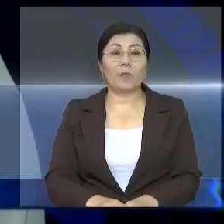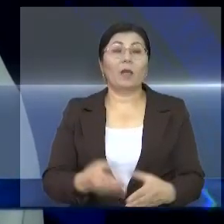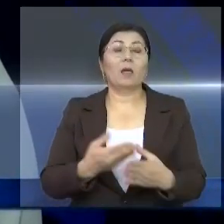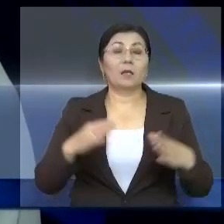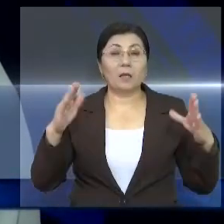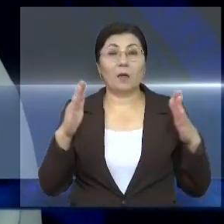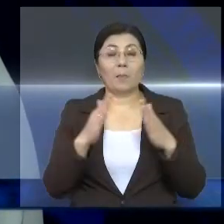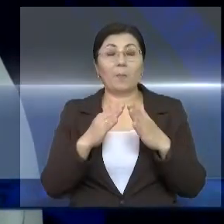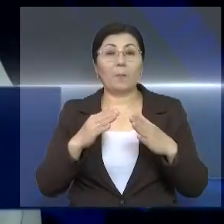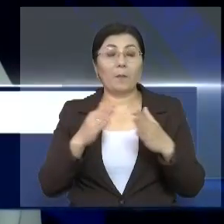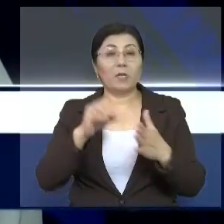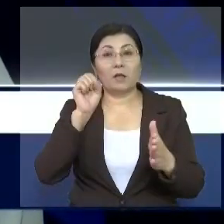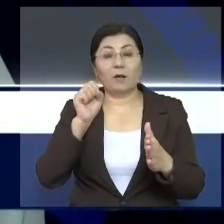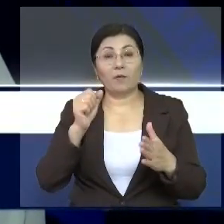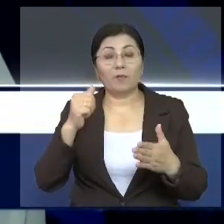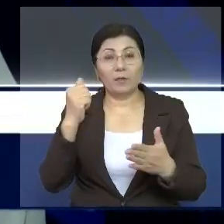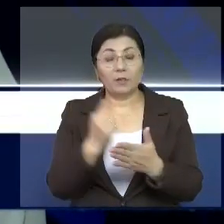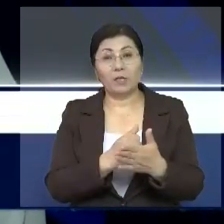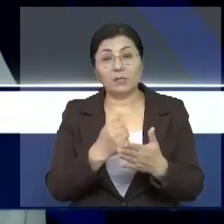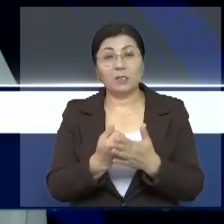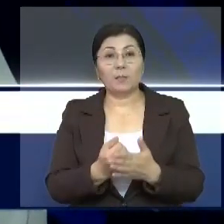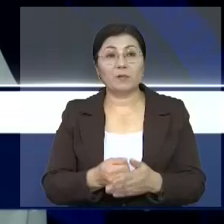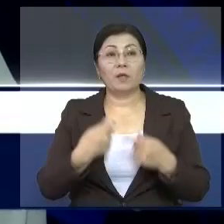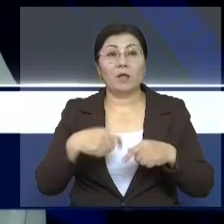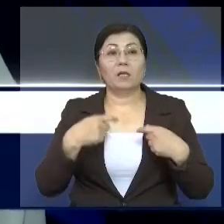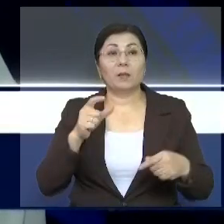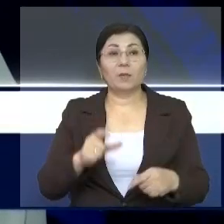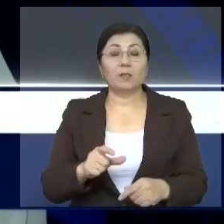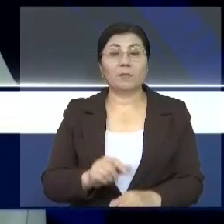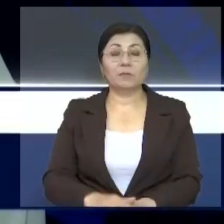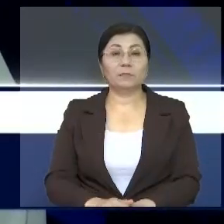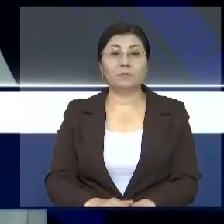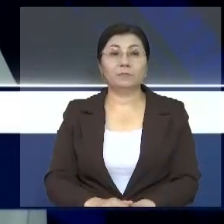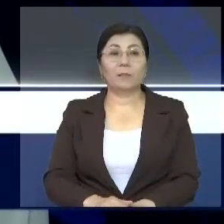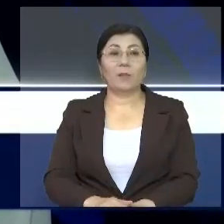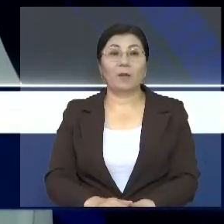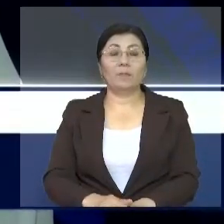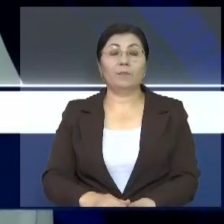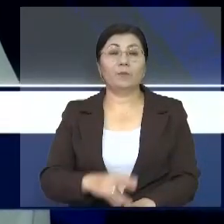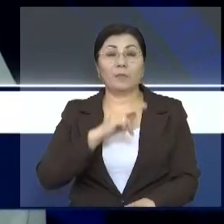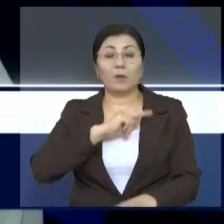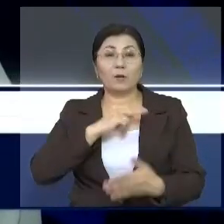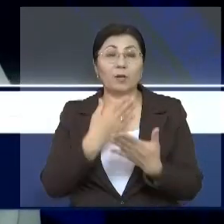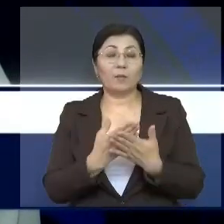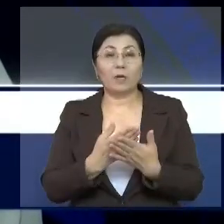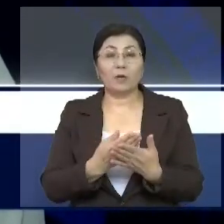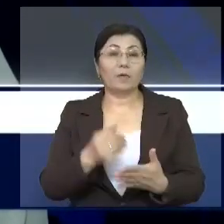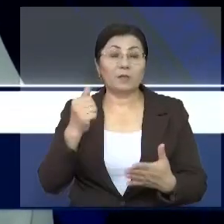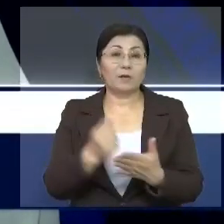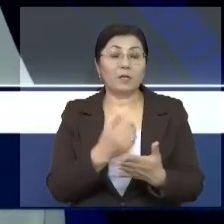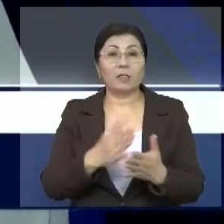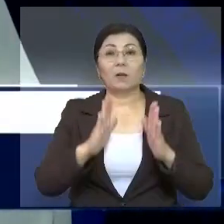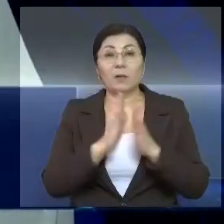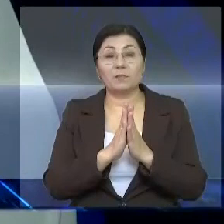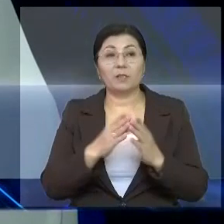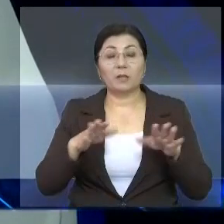насилия, предупреждение именно торговли людьми, виды торговли людьми. Как мы знаем, трудовая эксплуатация, сексуальная эксплуатация, попрошайничество.